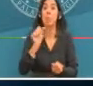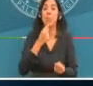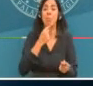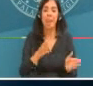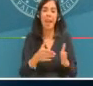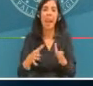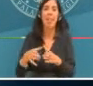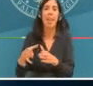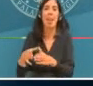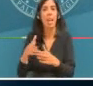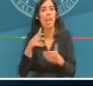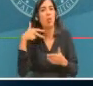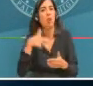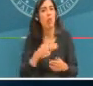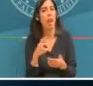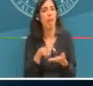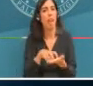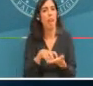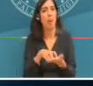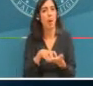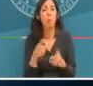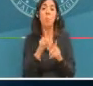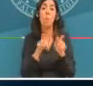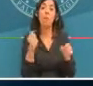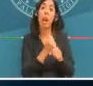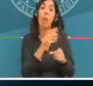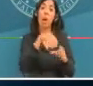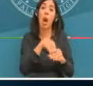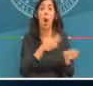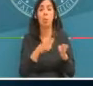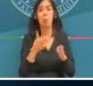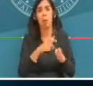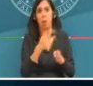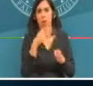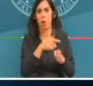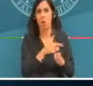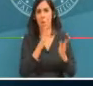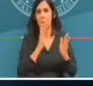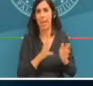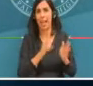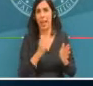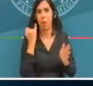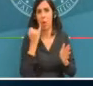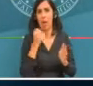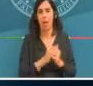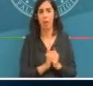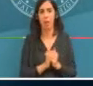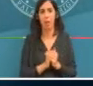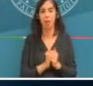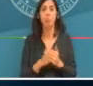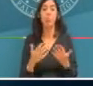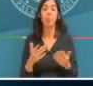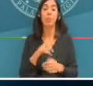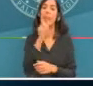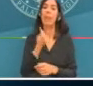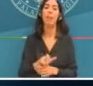l'italia è un grande paese l'ha dimostrata ancora una volta la scorsa primavera quando si è ritrovata ad affrontare